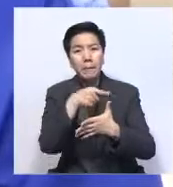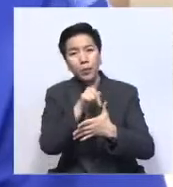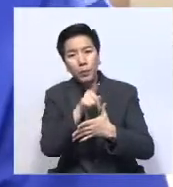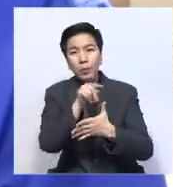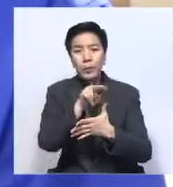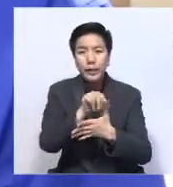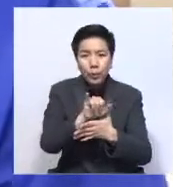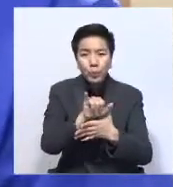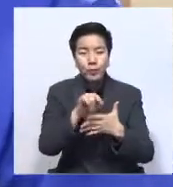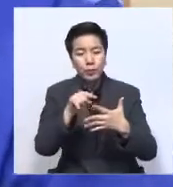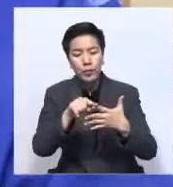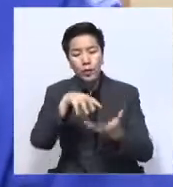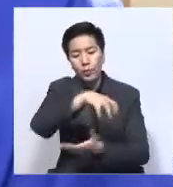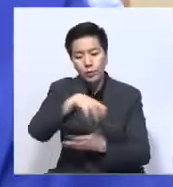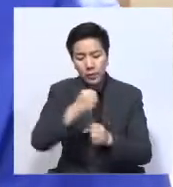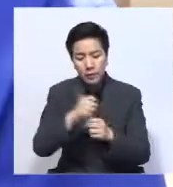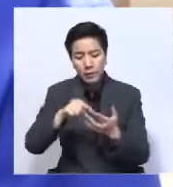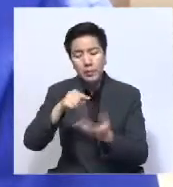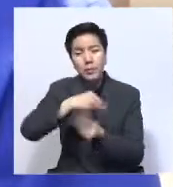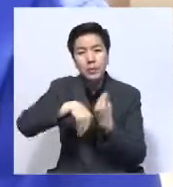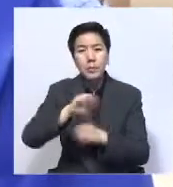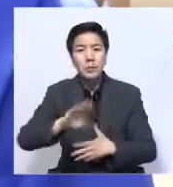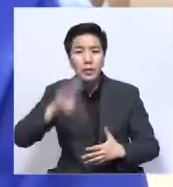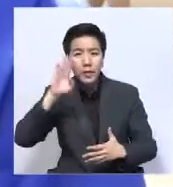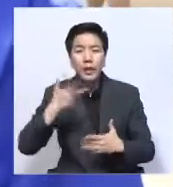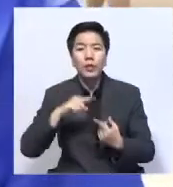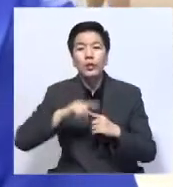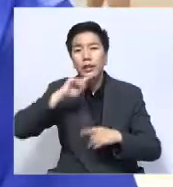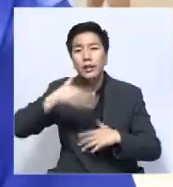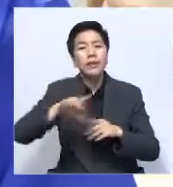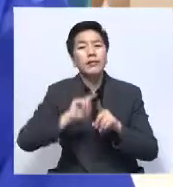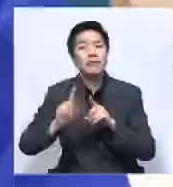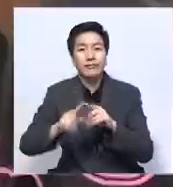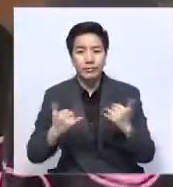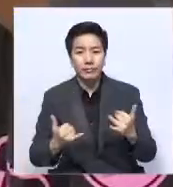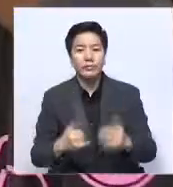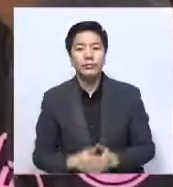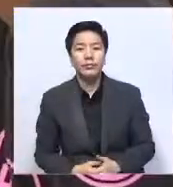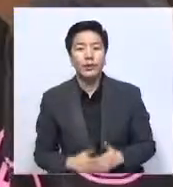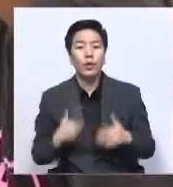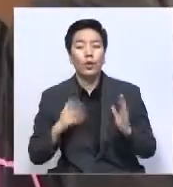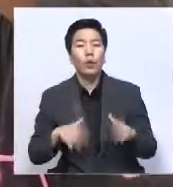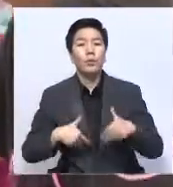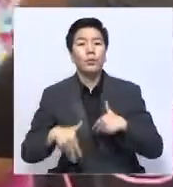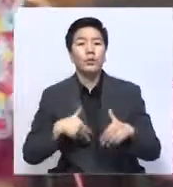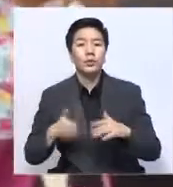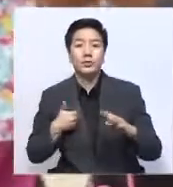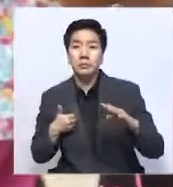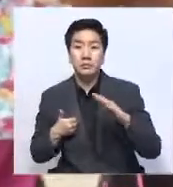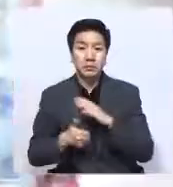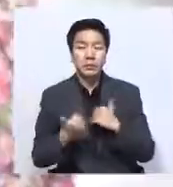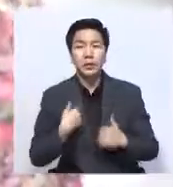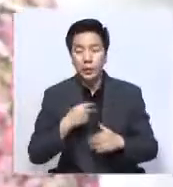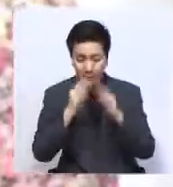ธยมของหน่วยงานของผู้ประกอบการบริเวณชายหาดบางแสนครับ ด้านประชาชนที่มาเที่ยวงานวันไหลบางแสน